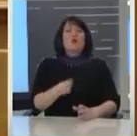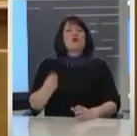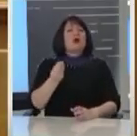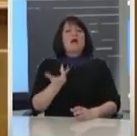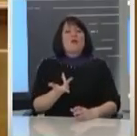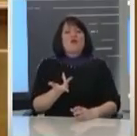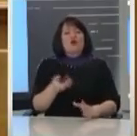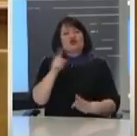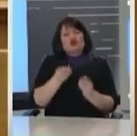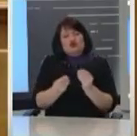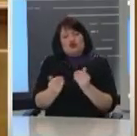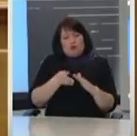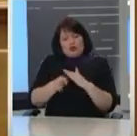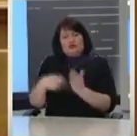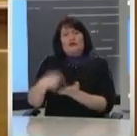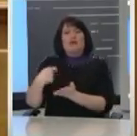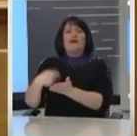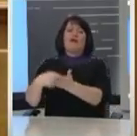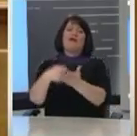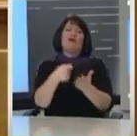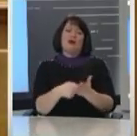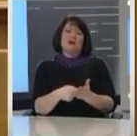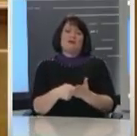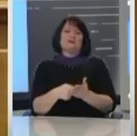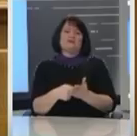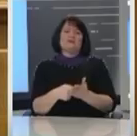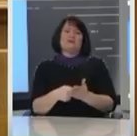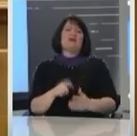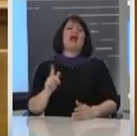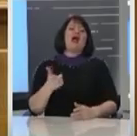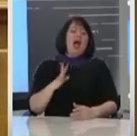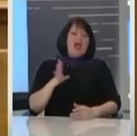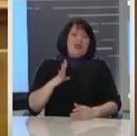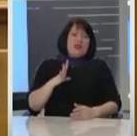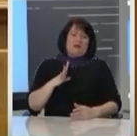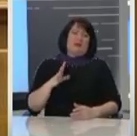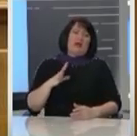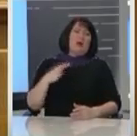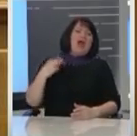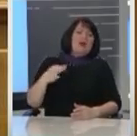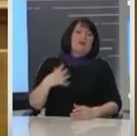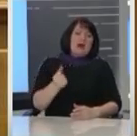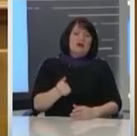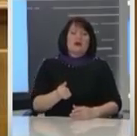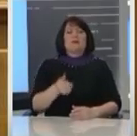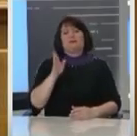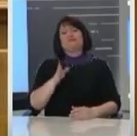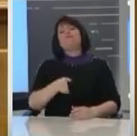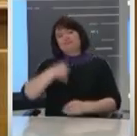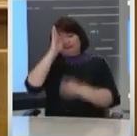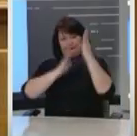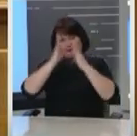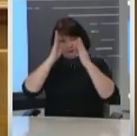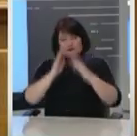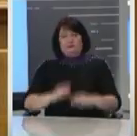από έμεσους φόρους που πλήττουν δυσανάλογα τους πιο αδύναμους συμπολίτες μας. Αποφασίζετε